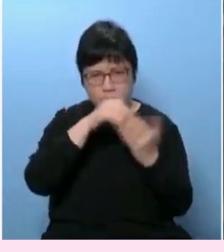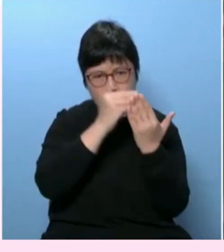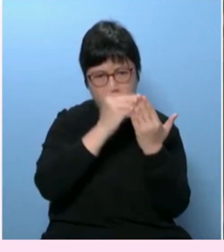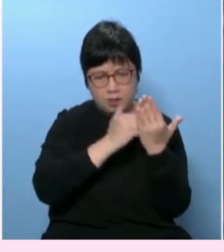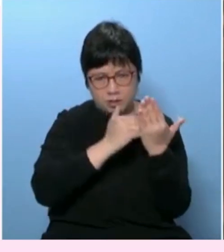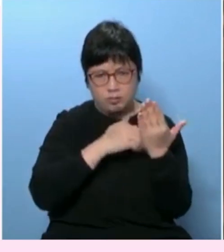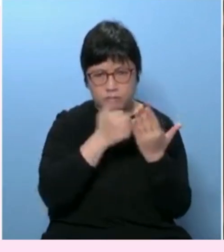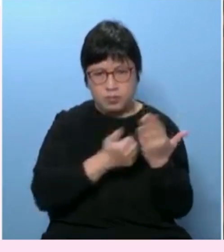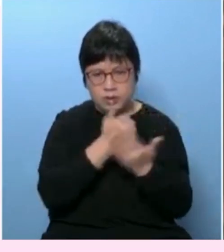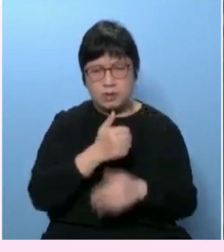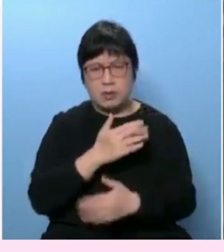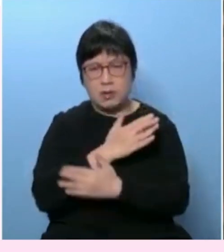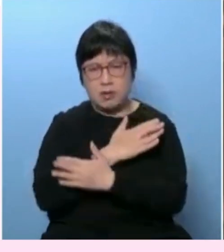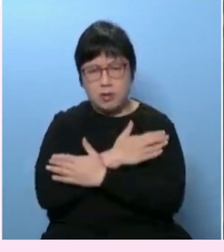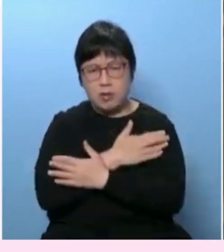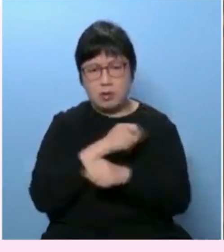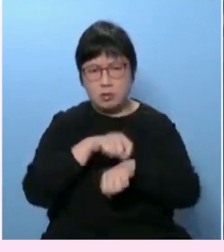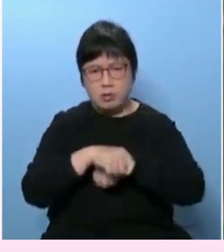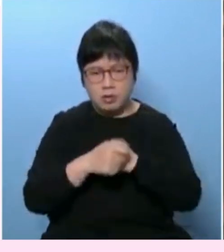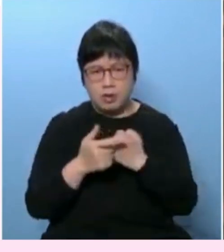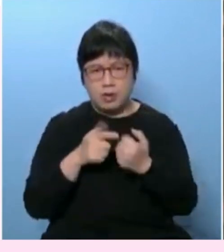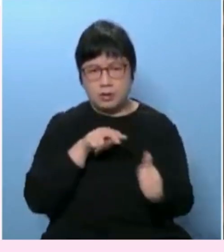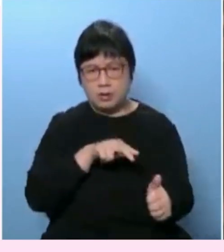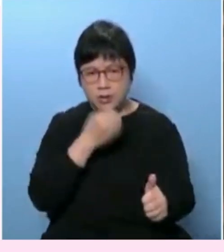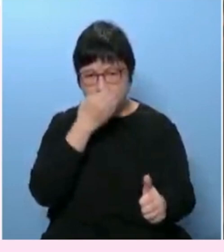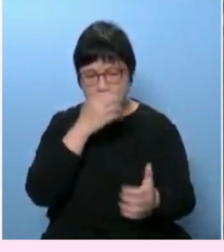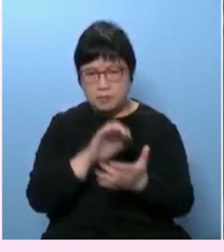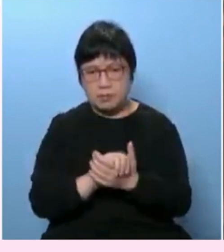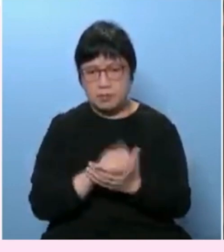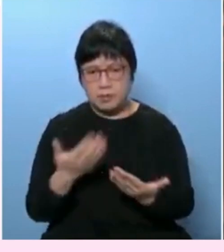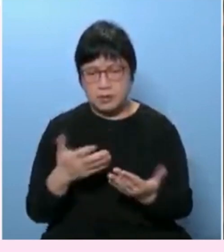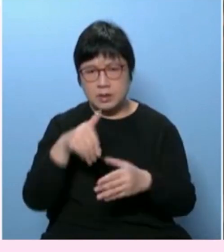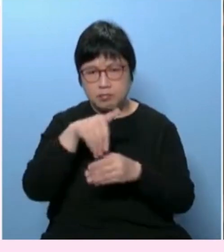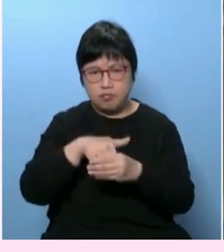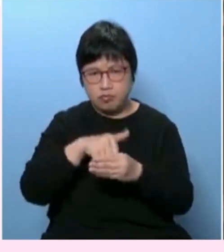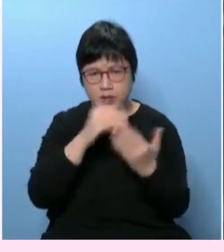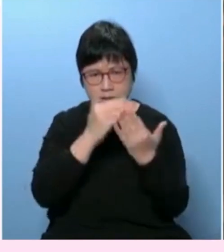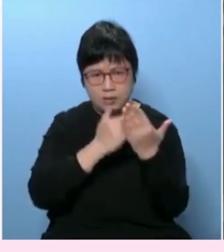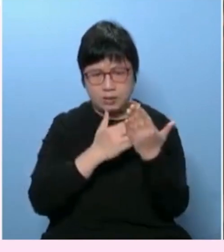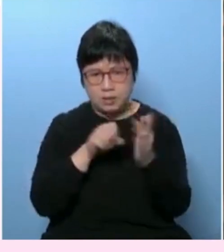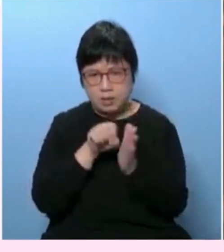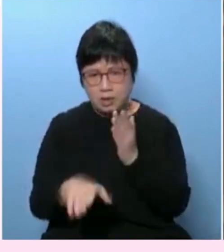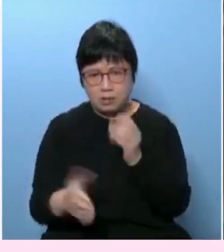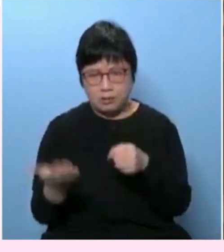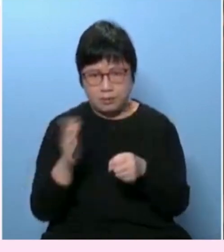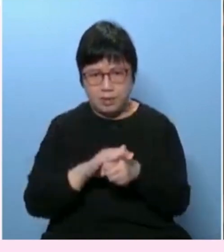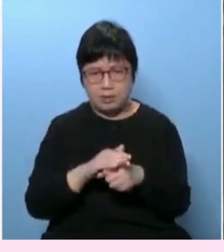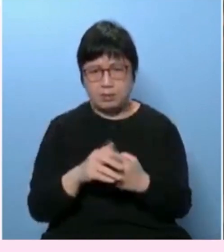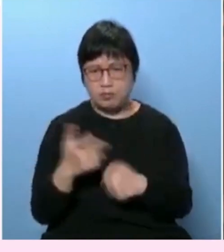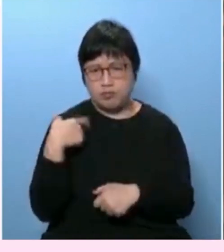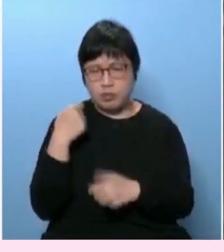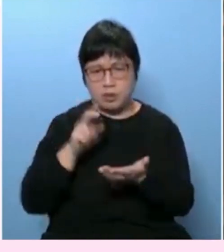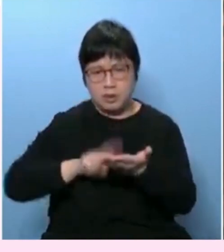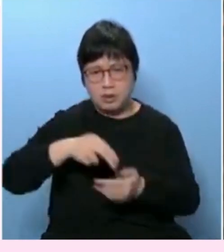及愛國者治港的原則。在堵塞現時選舉制度的漏洞之後，我們可以有效地解決近年立